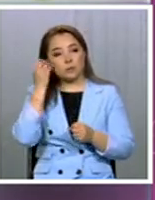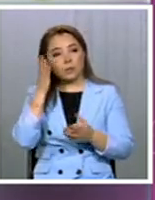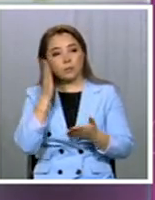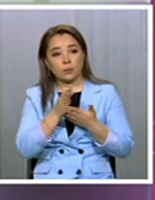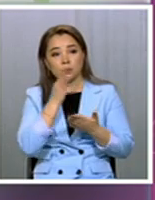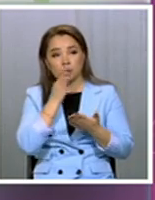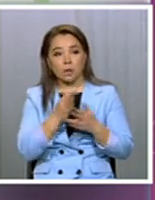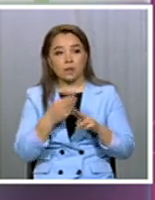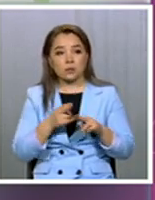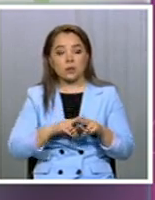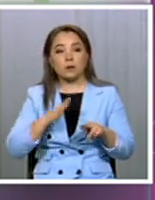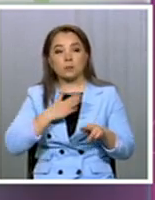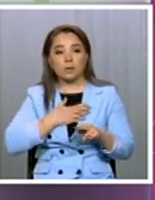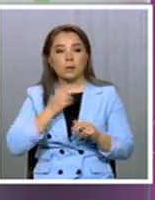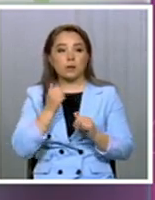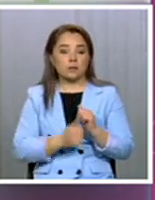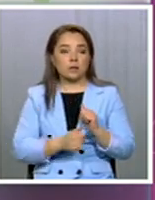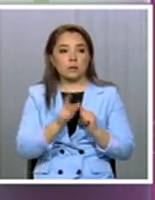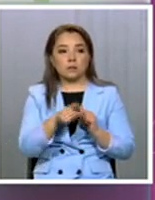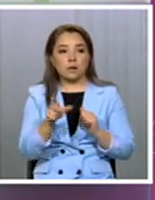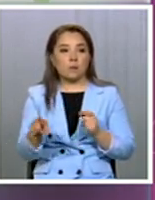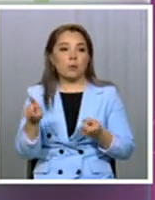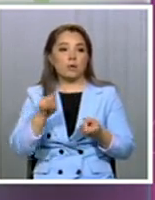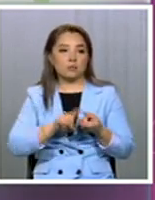Ол біздің әрбірімізге байланысты.